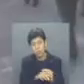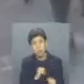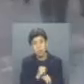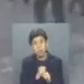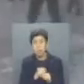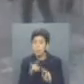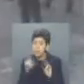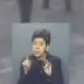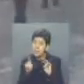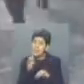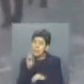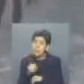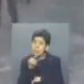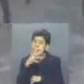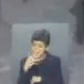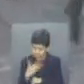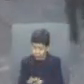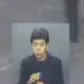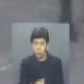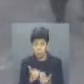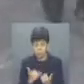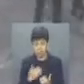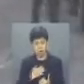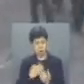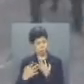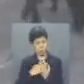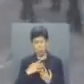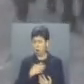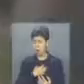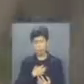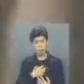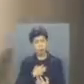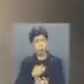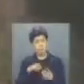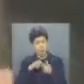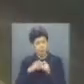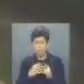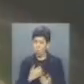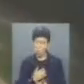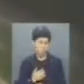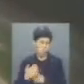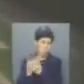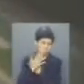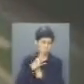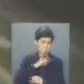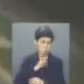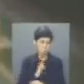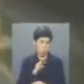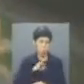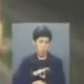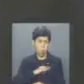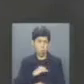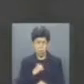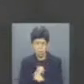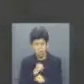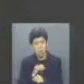70% แล้ว ส่วนข้อเรียกร้องของนักโทษที่ต้องการให้ลดความเข้มงวดเรื่องการบังคับใช้กฎระเบียบปรับปรุงเรื่องสวัสดิ